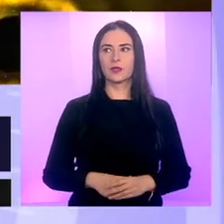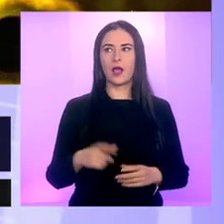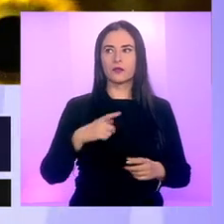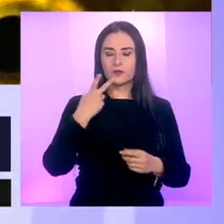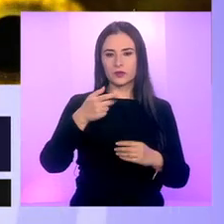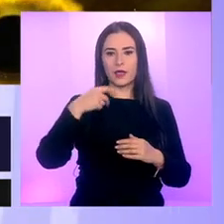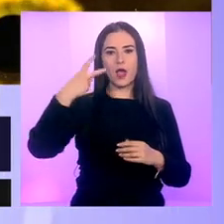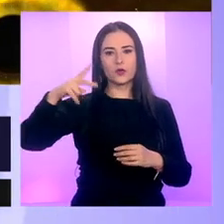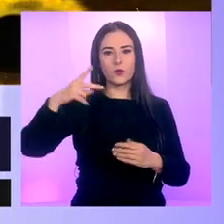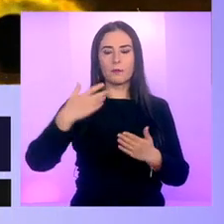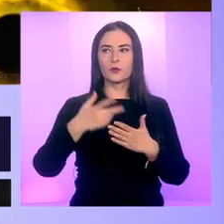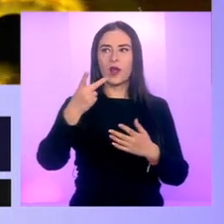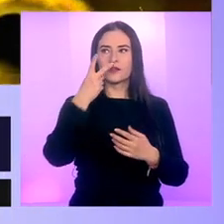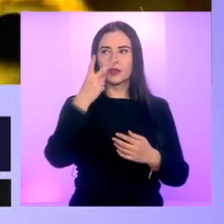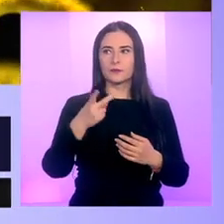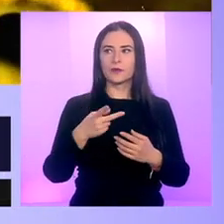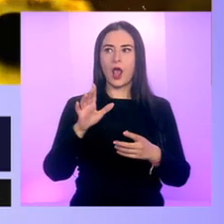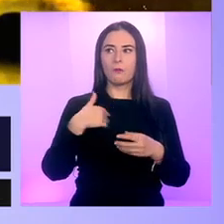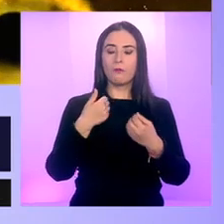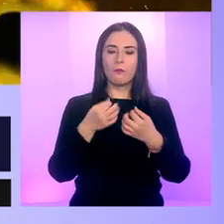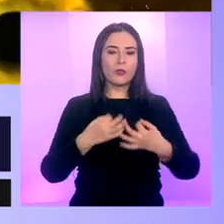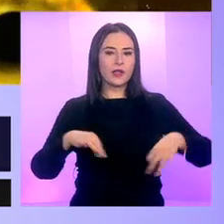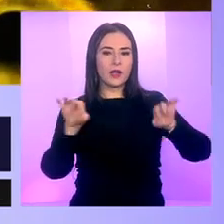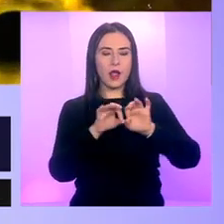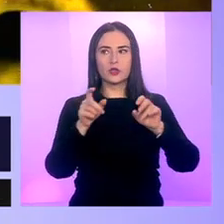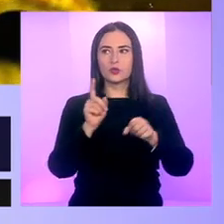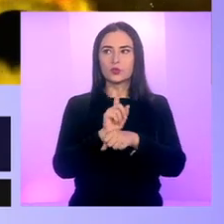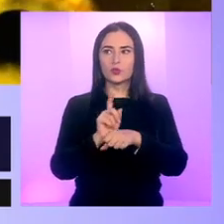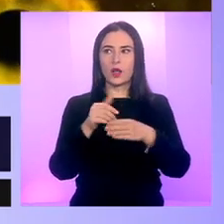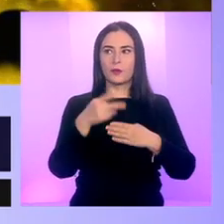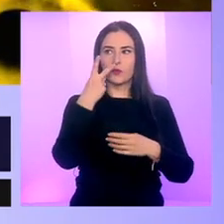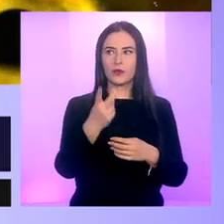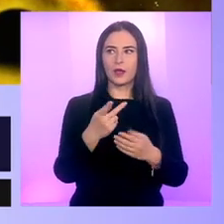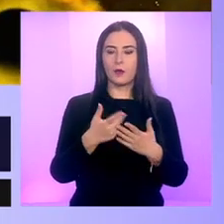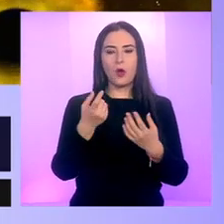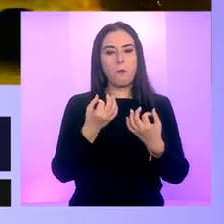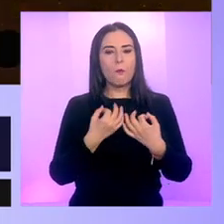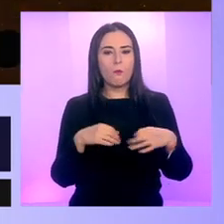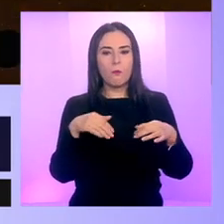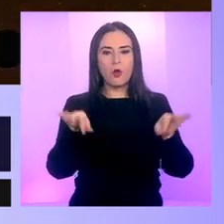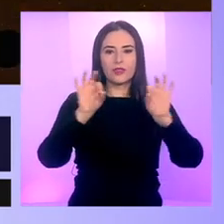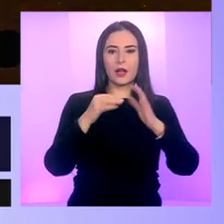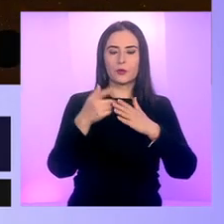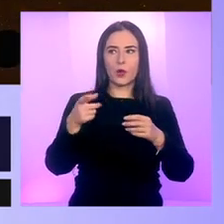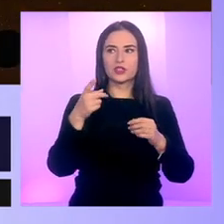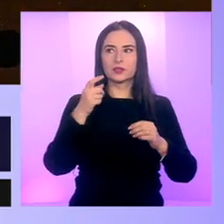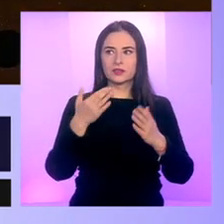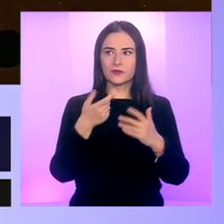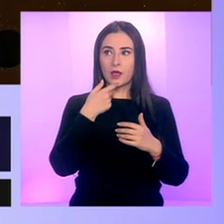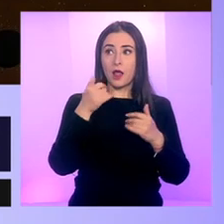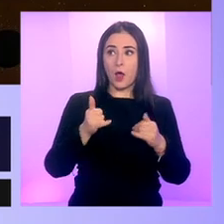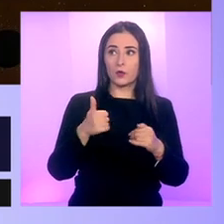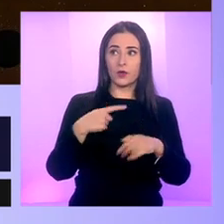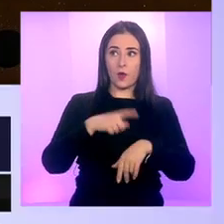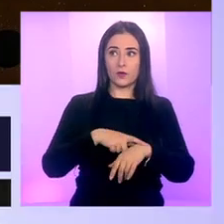nu poate să iasă în afara orizontului. Deci au modelat lucrul ăsta și au demonstrat că, într-adevăr, modelarea funcționează acum 4 ani. Acum